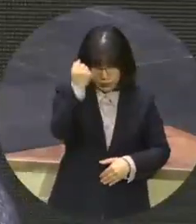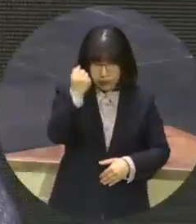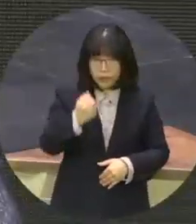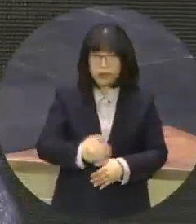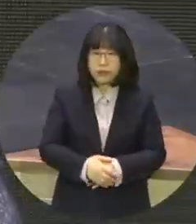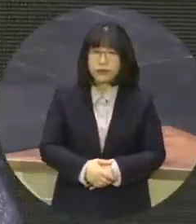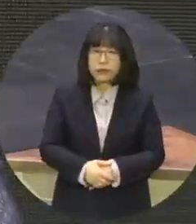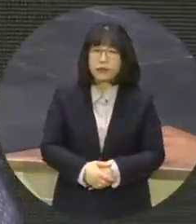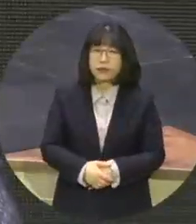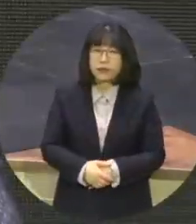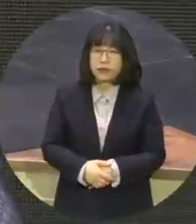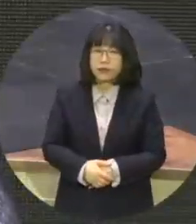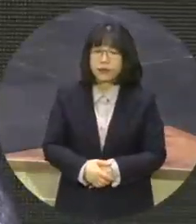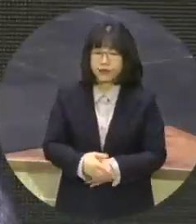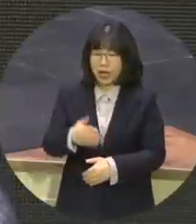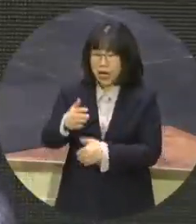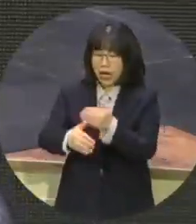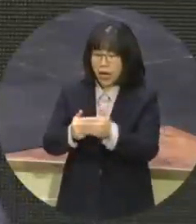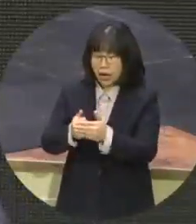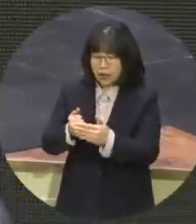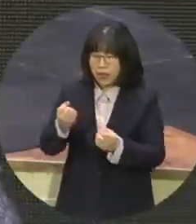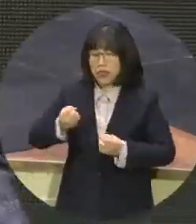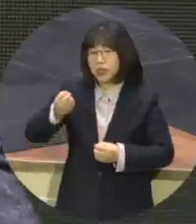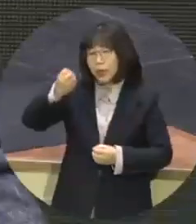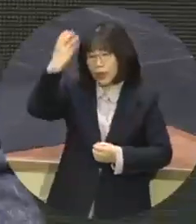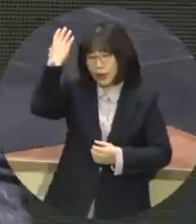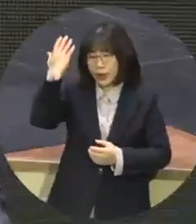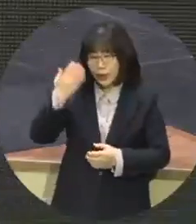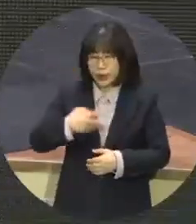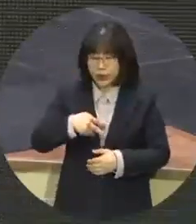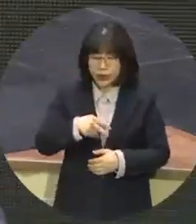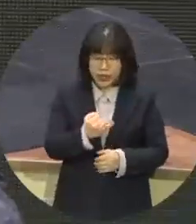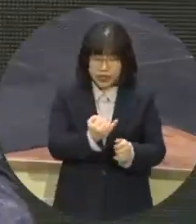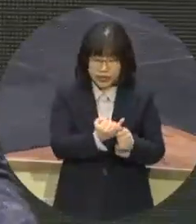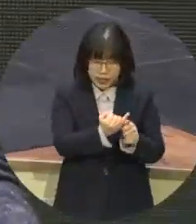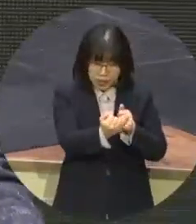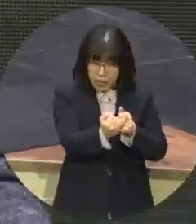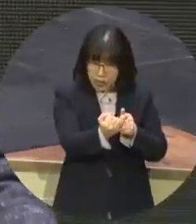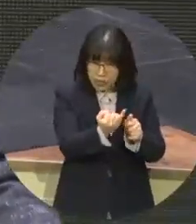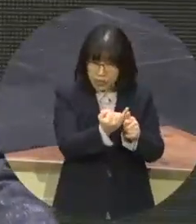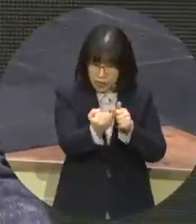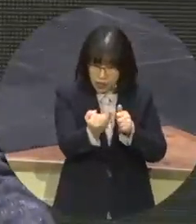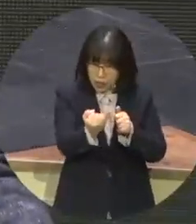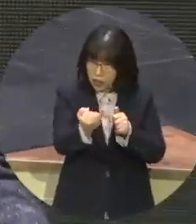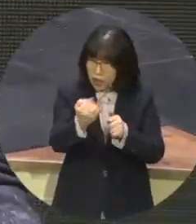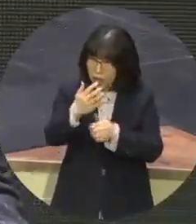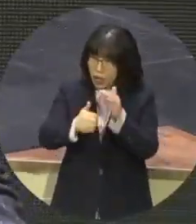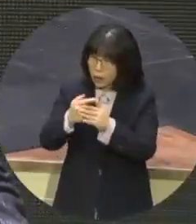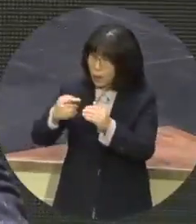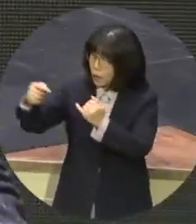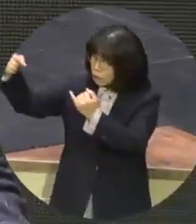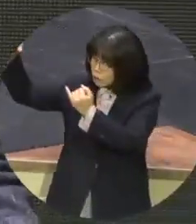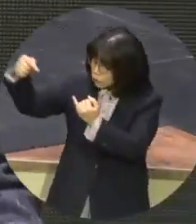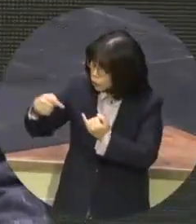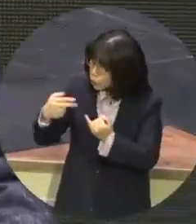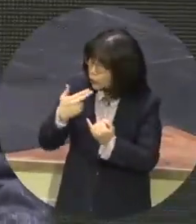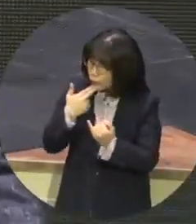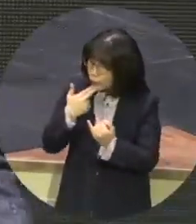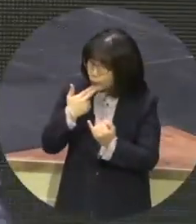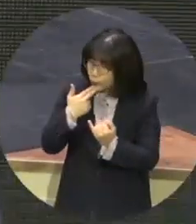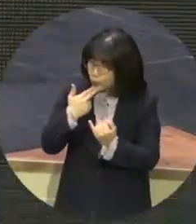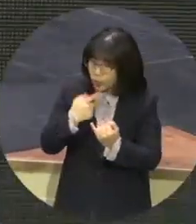빠져버린 거예요. 하나님 없는 거예요. 사라는 하나님이 말씀하지도 않으셨는데 자기 스스로